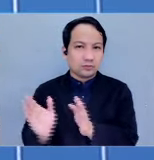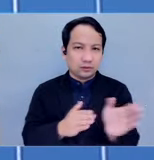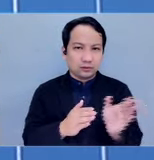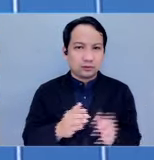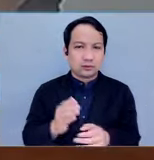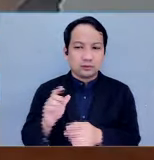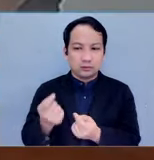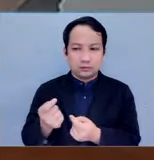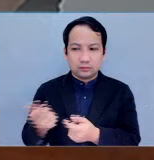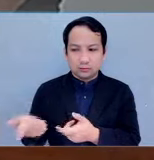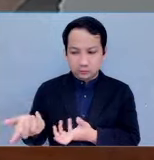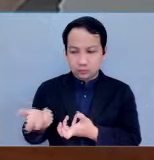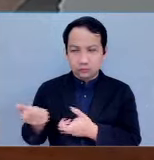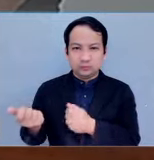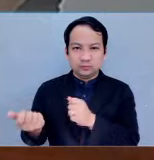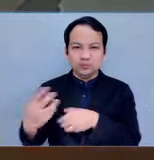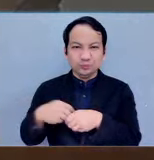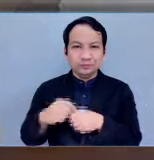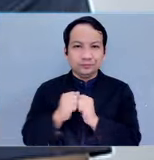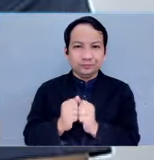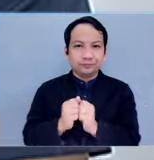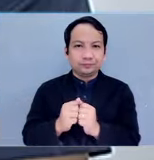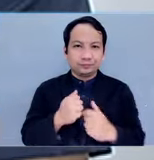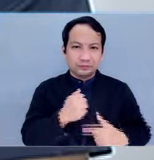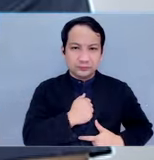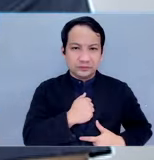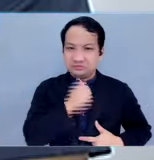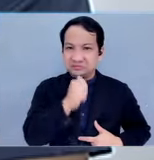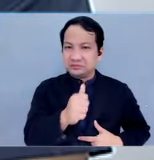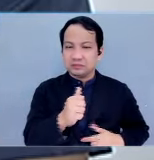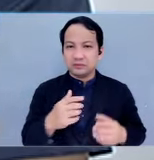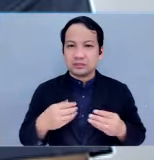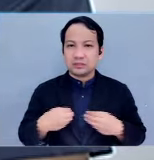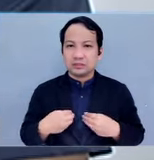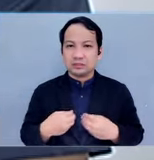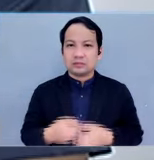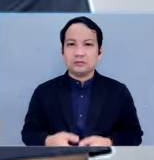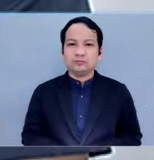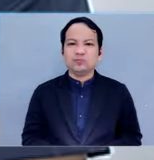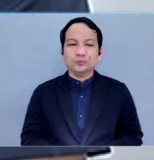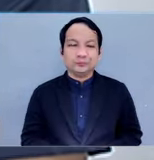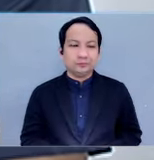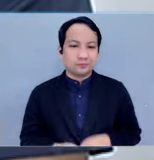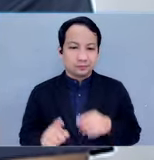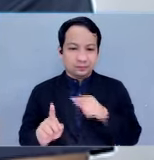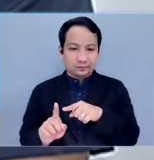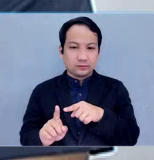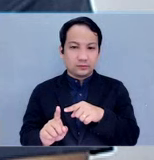ng gwardya pero hindi pumayag. Itong suspect natin,